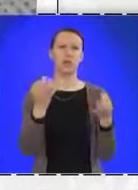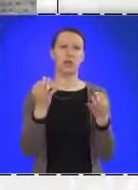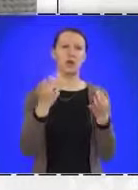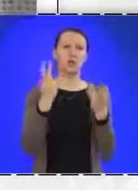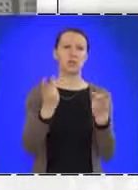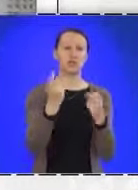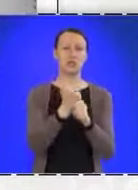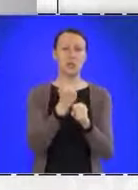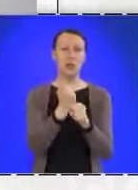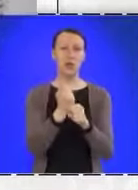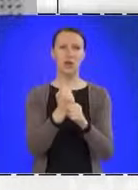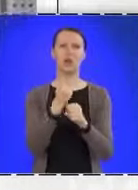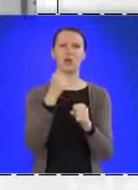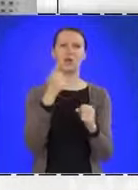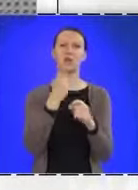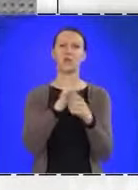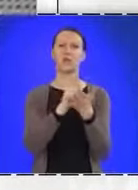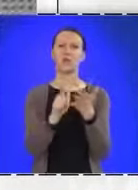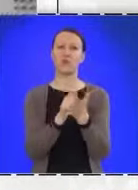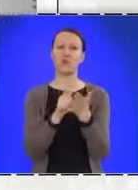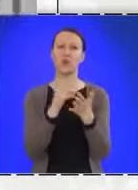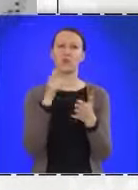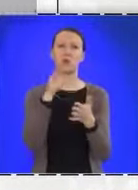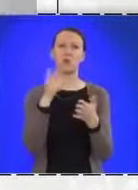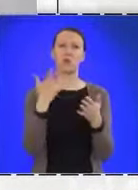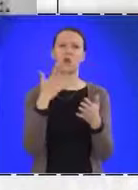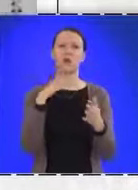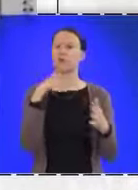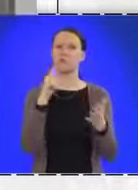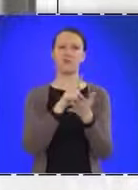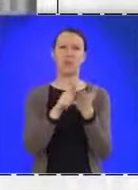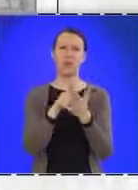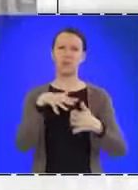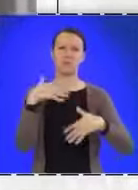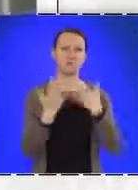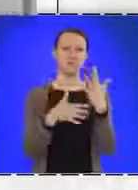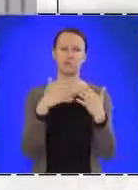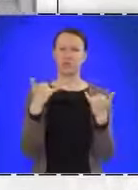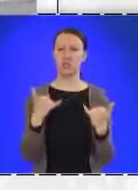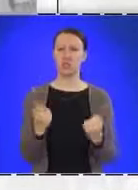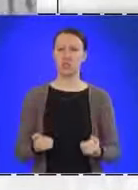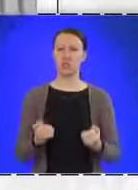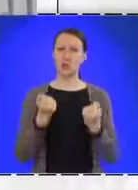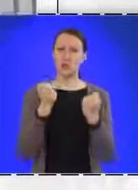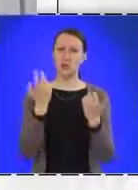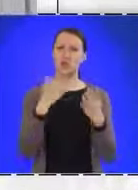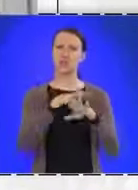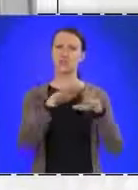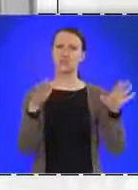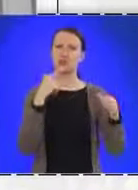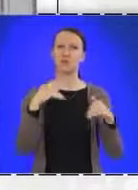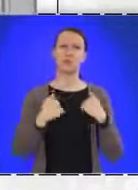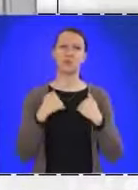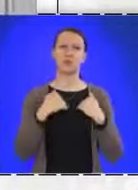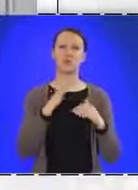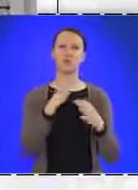ostale autorice na neki način, na vrijeme, u stvari na ovo kaotično i suludo vrijeme